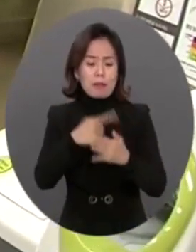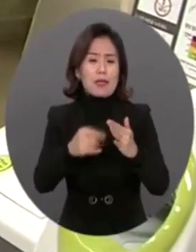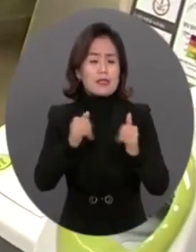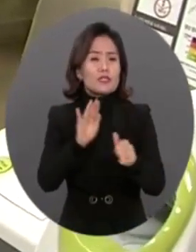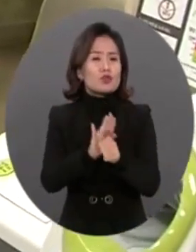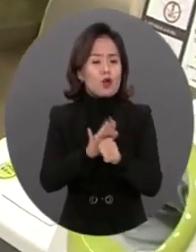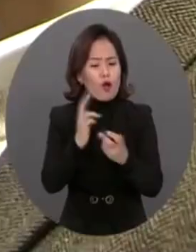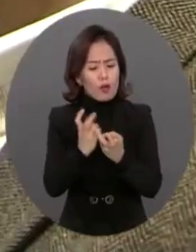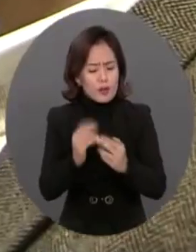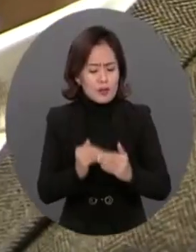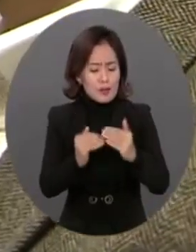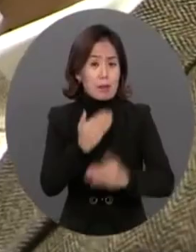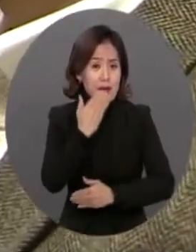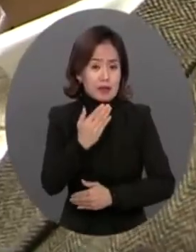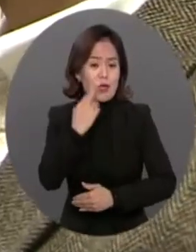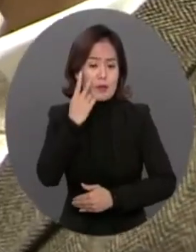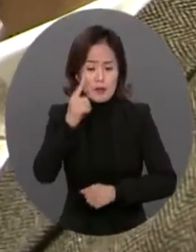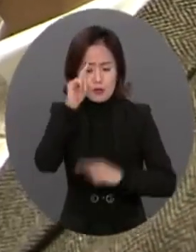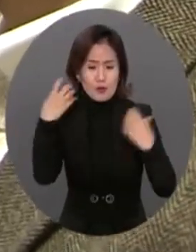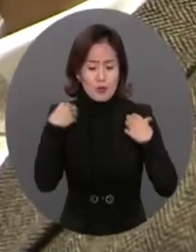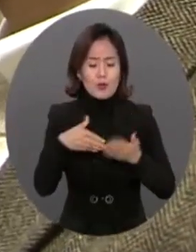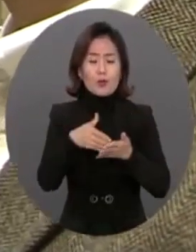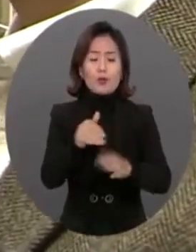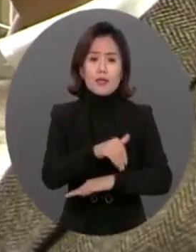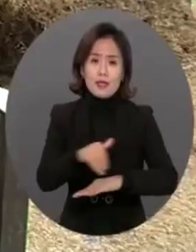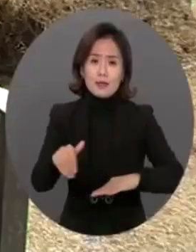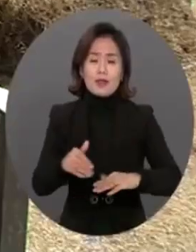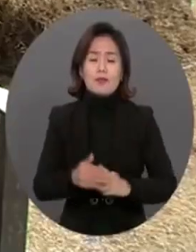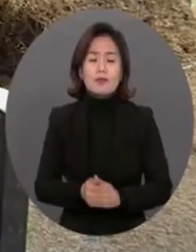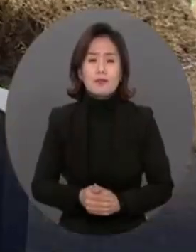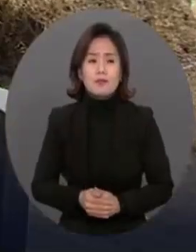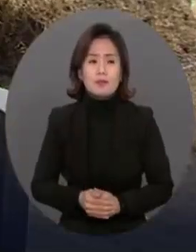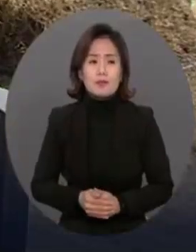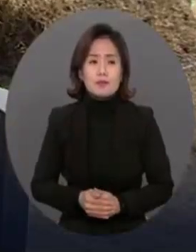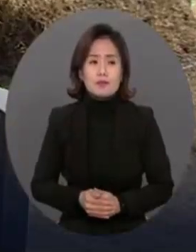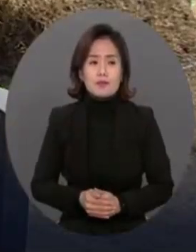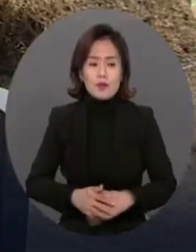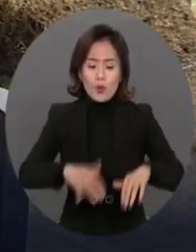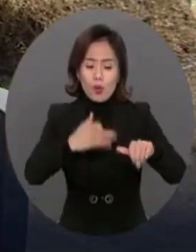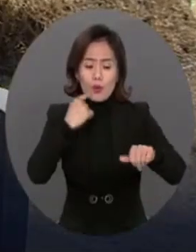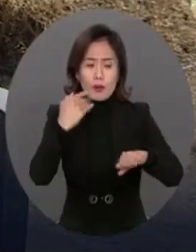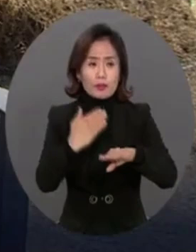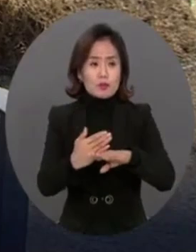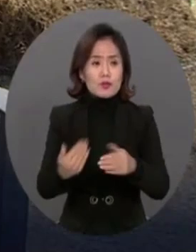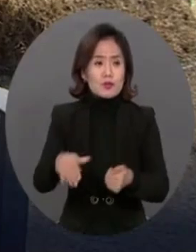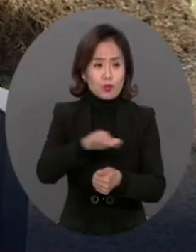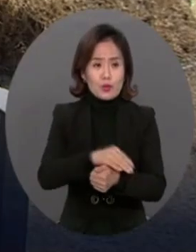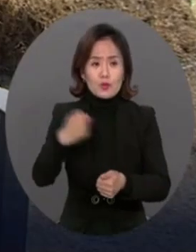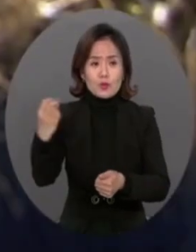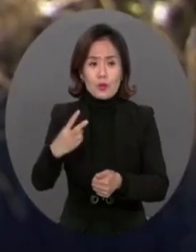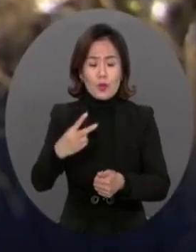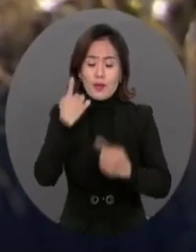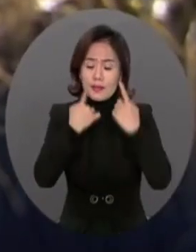지원이 어떻게 이루어져야 하는지 미국 정부에 요구할 계획입니다. What we see here and what we see in the trauma